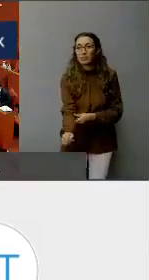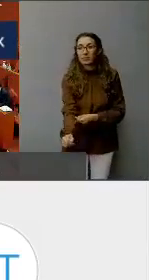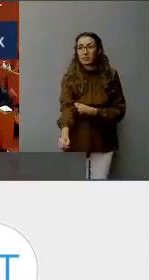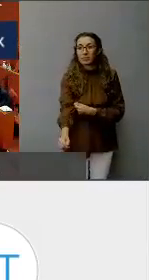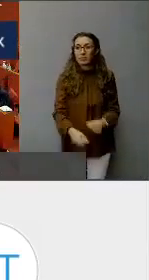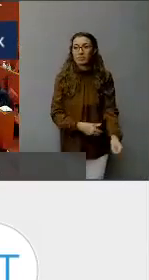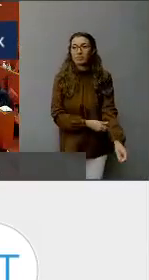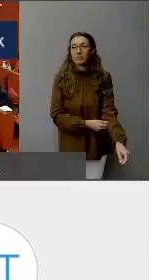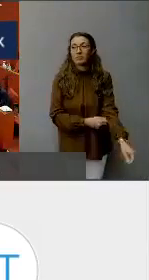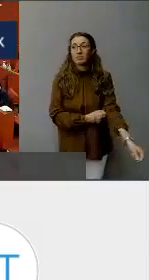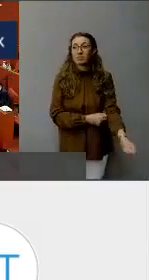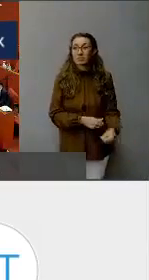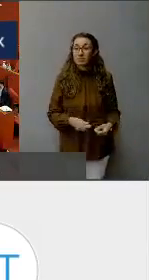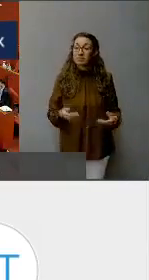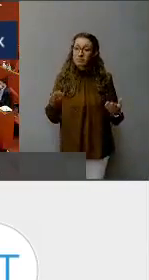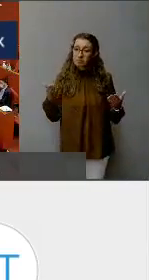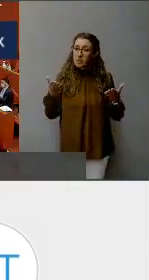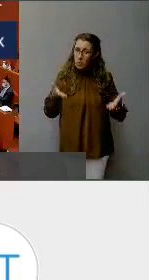questa